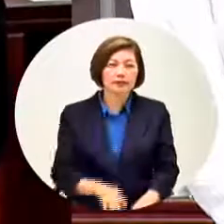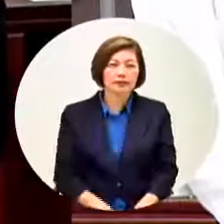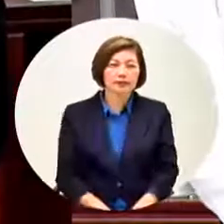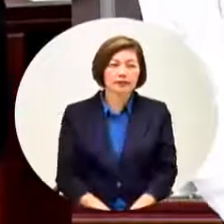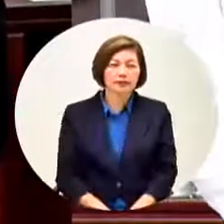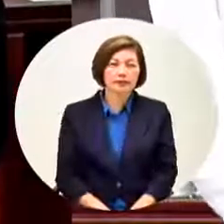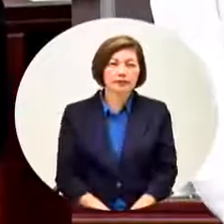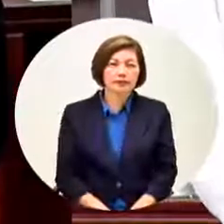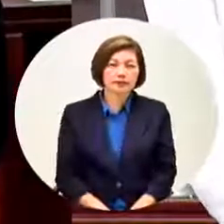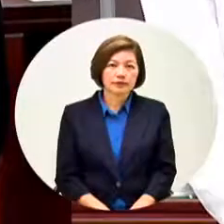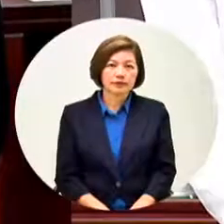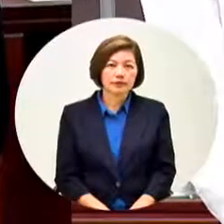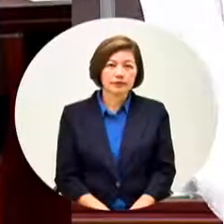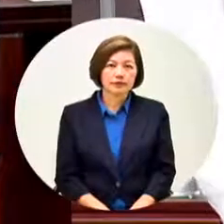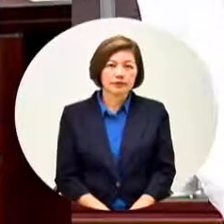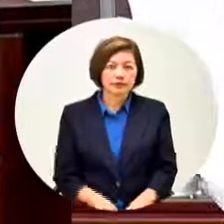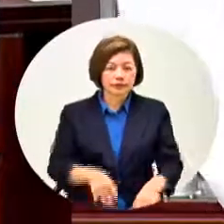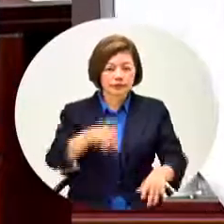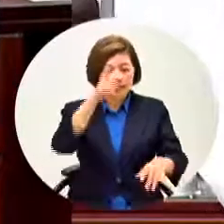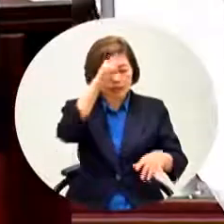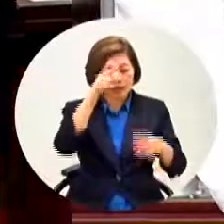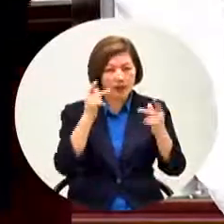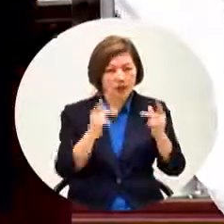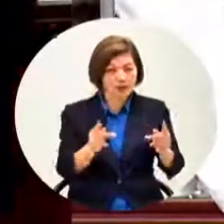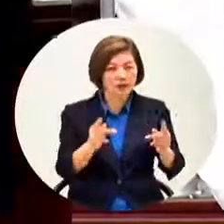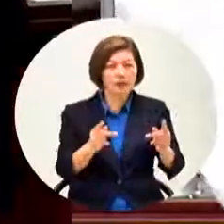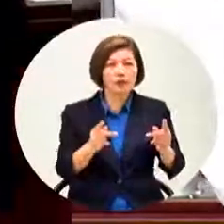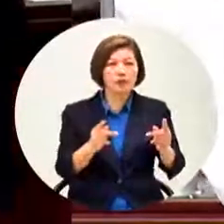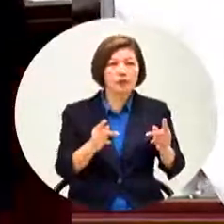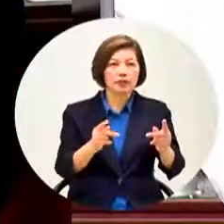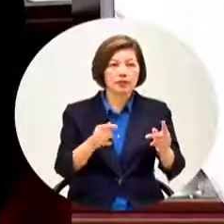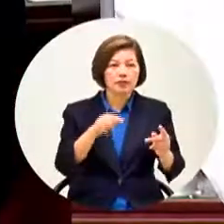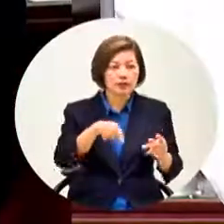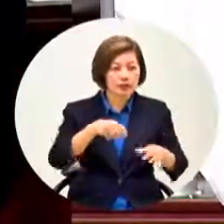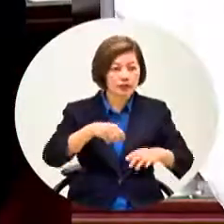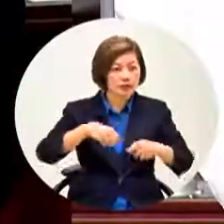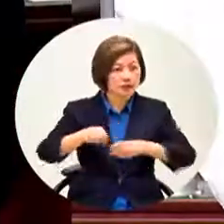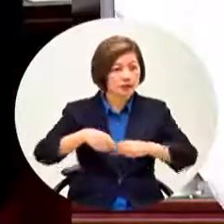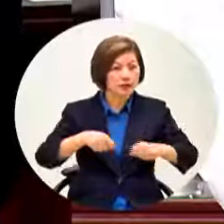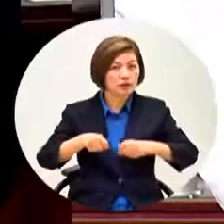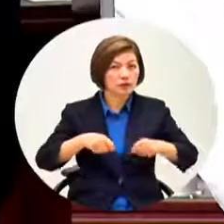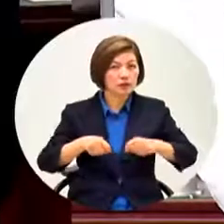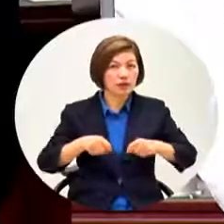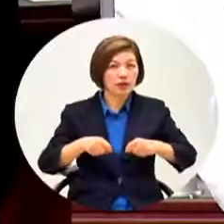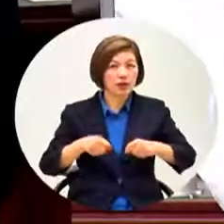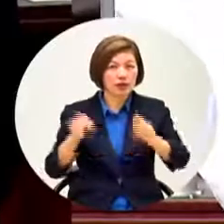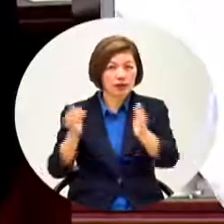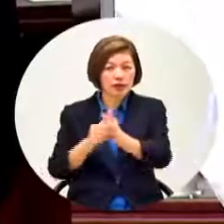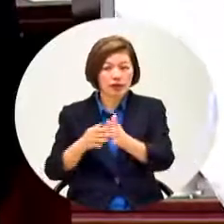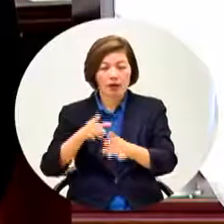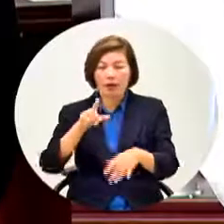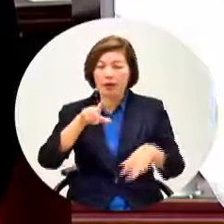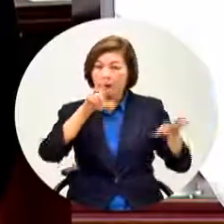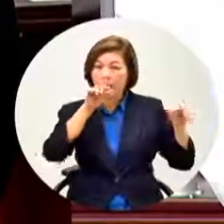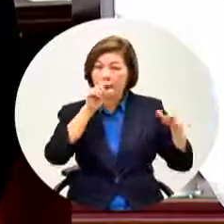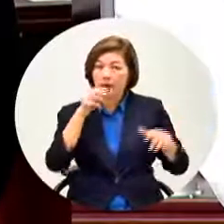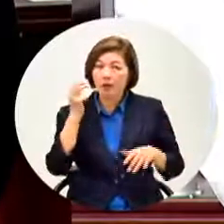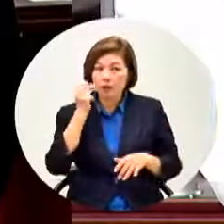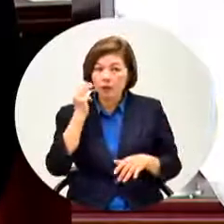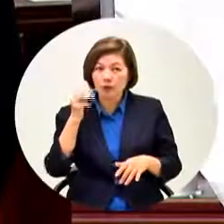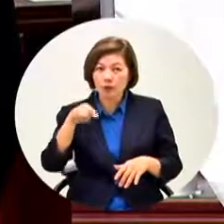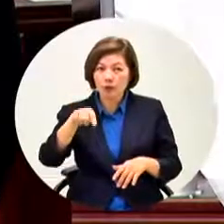安尼捷运黄线哦，是咪规划来到安尼交情安尼